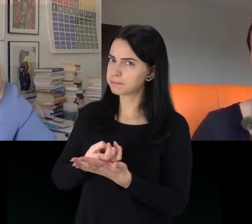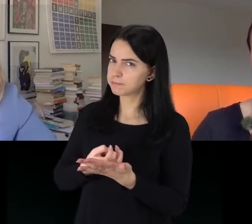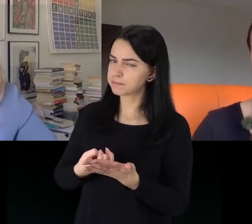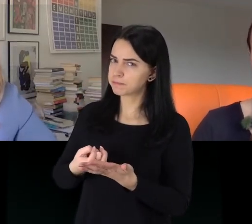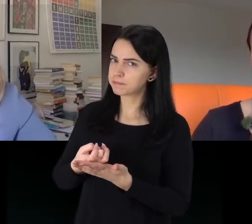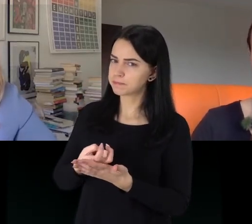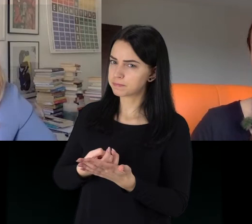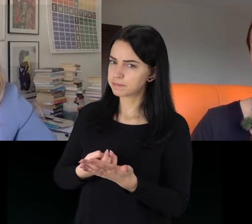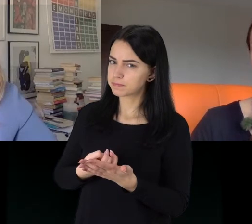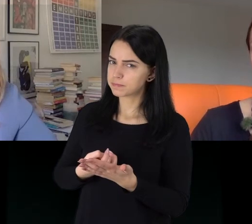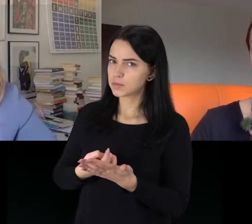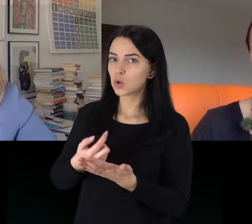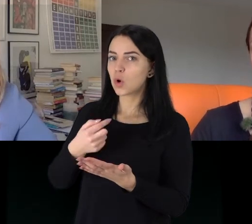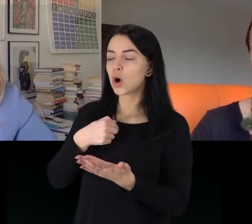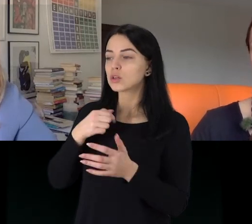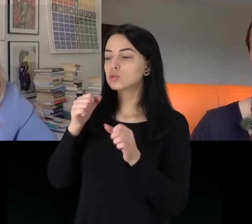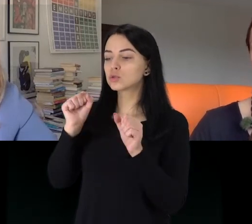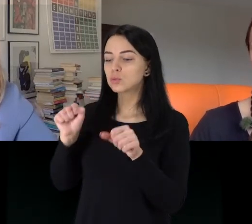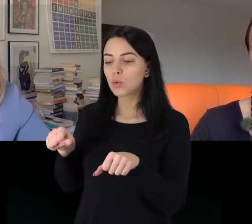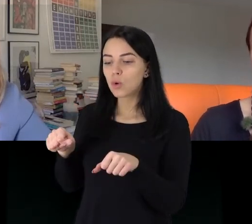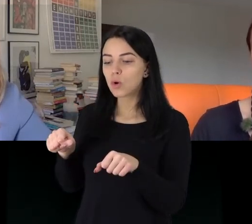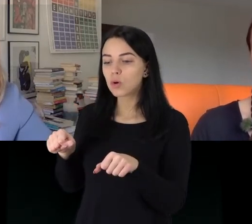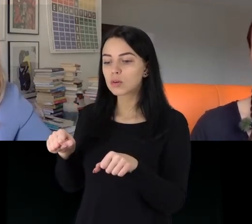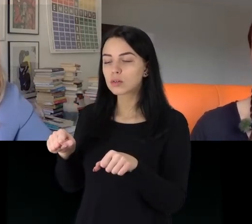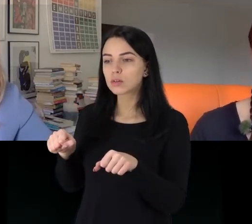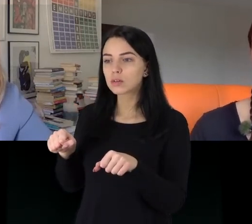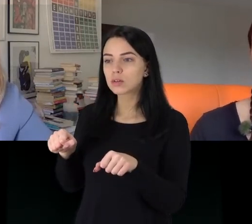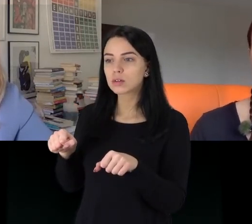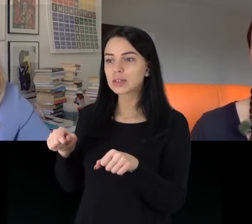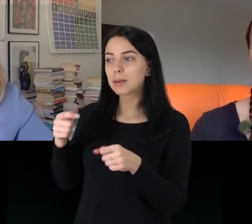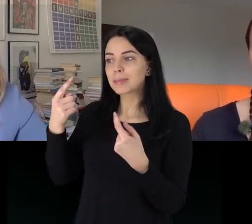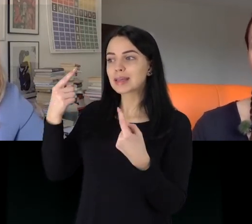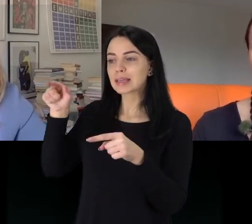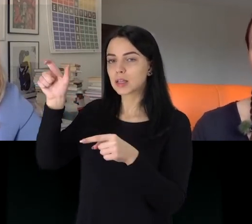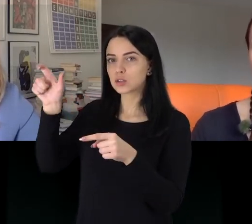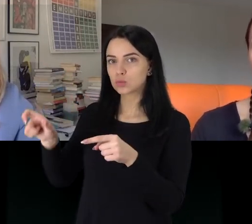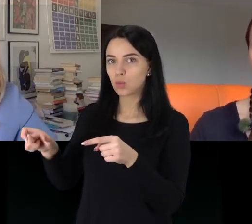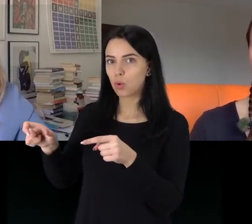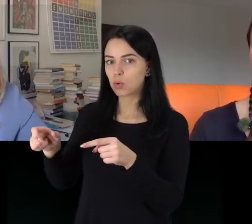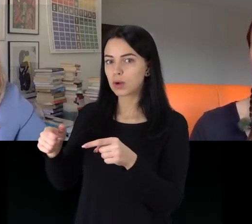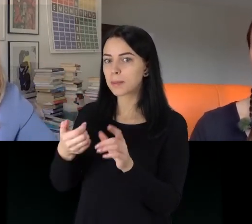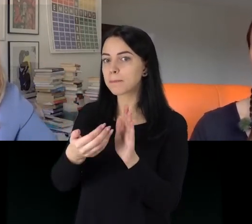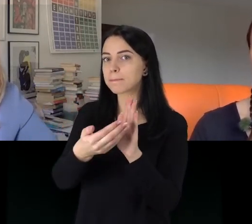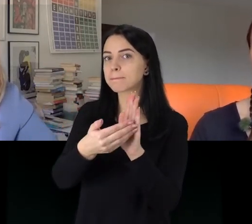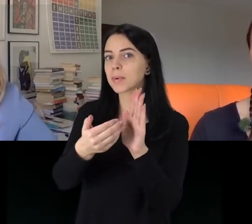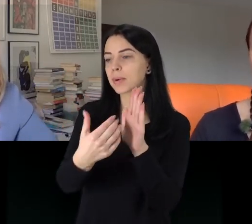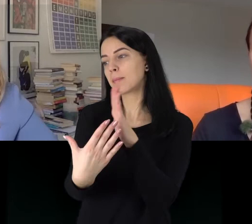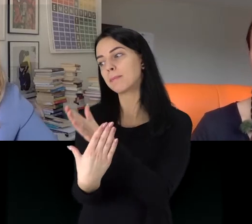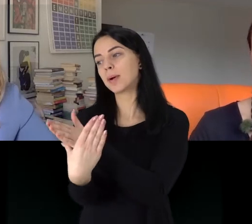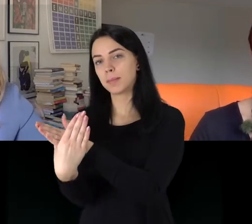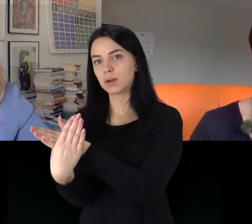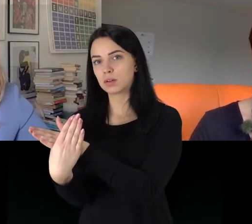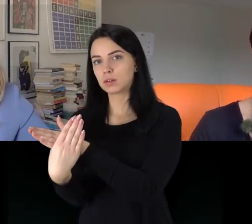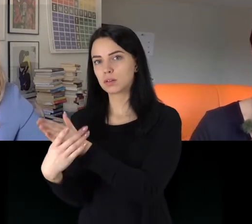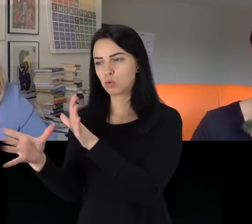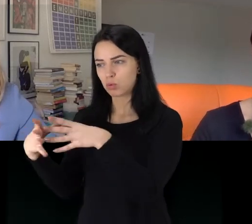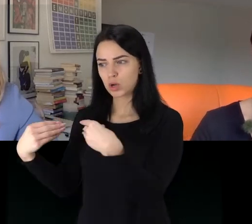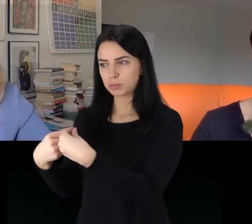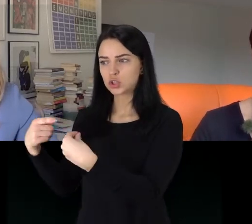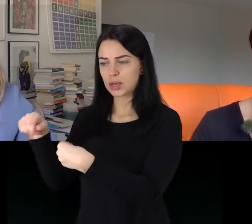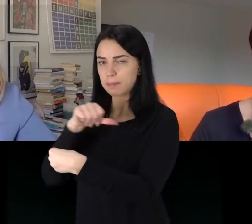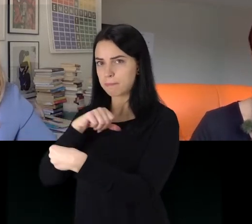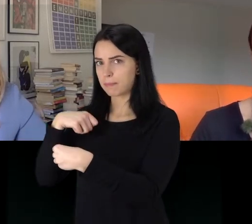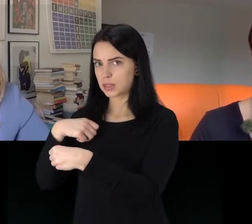galiu kažkam iškviesti pagalbą, ar nereikia tos šeimos pagalbos